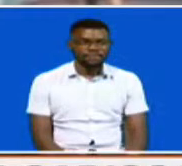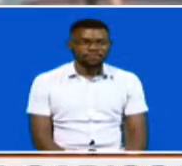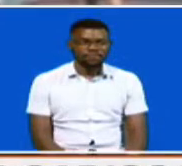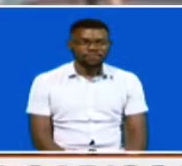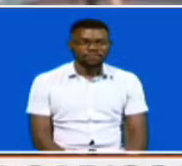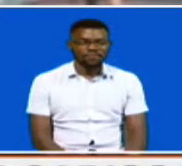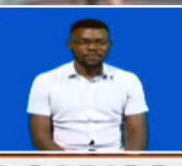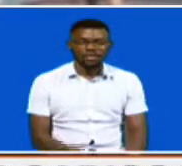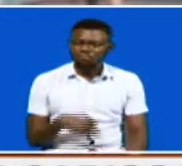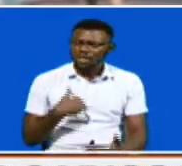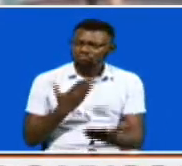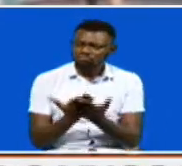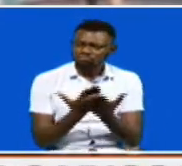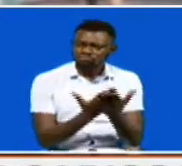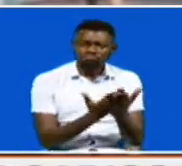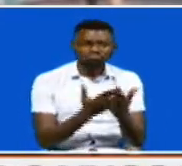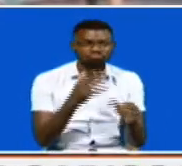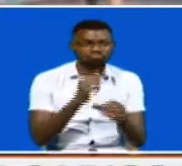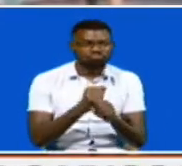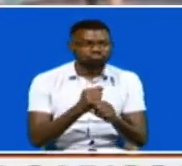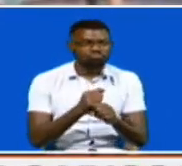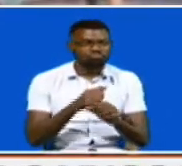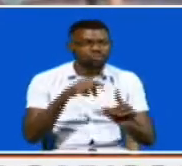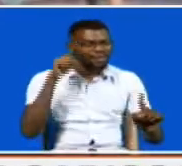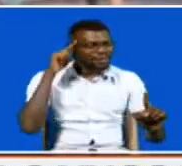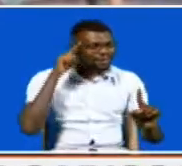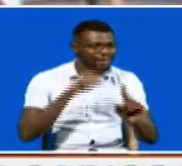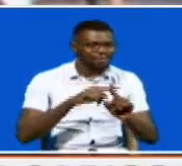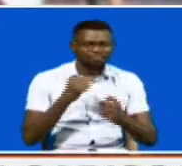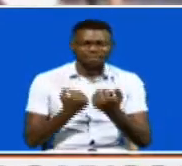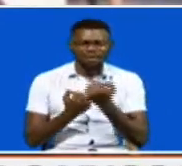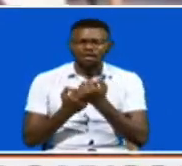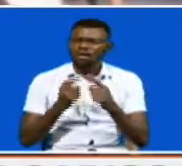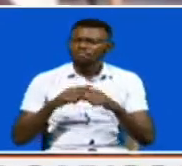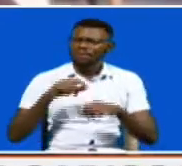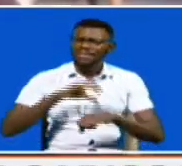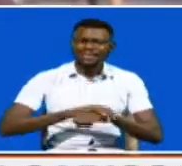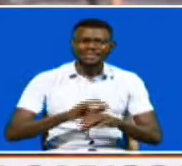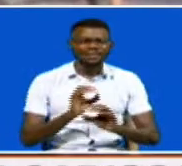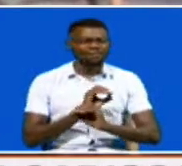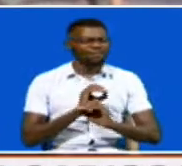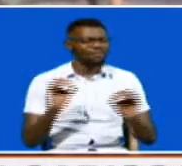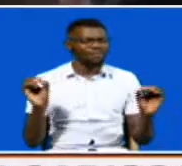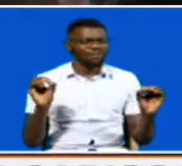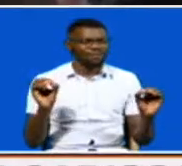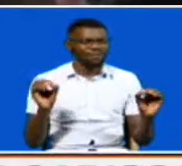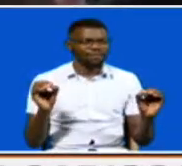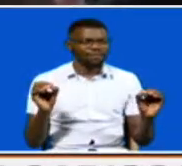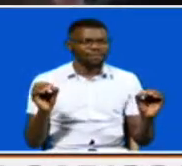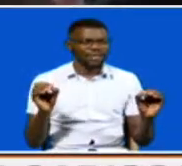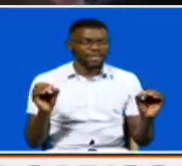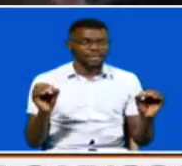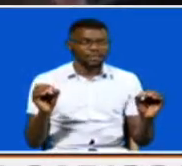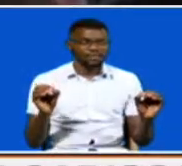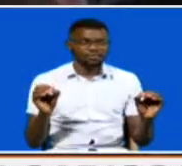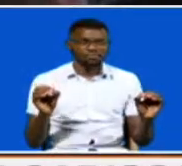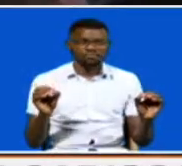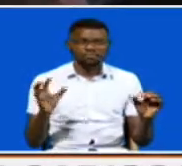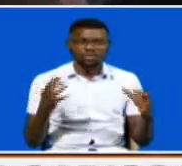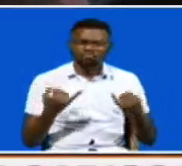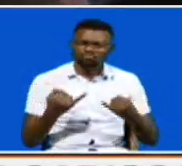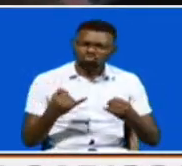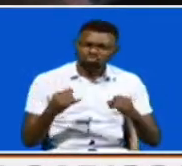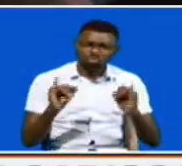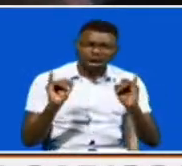so that nipate upate sponsor kwa kukusaidia. Na umekosa kabisa. Nimekosa kabisa. Juhudi za